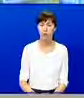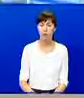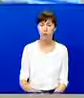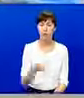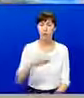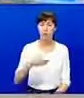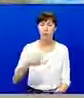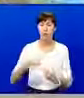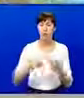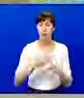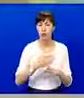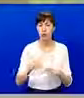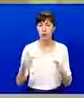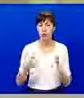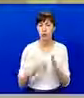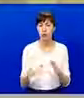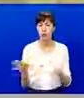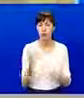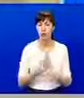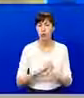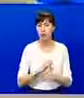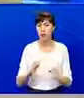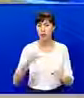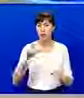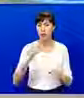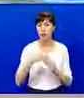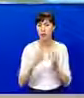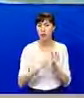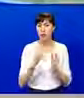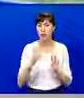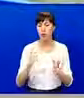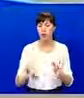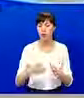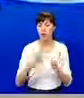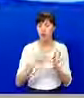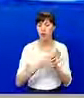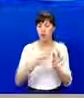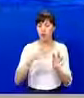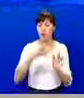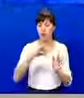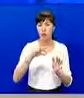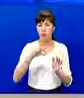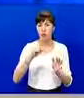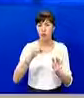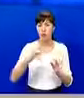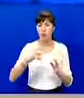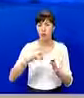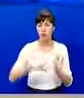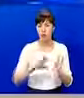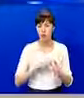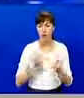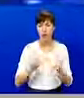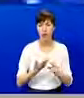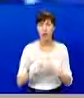Облысымызда жер учаскесін мақсатқа сай пайдаланбаған 218 азаматқа 9 миллион тенге айыппұл салынды. Мамандар қазірдің өзінде